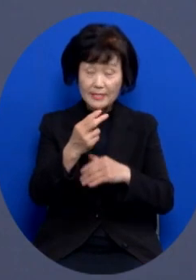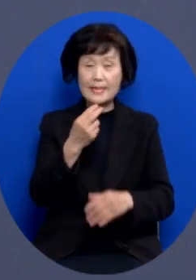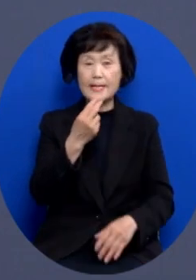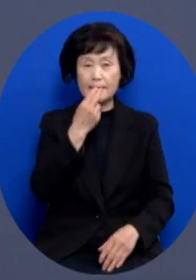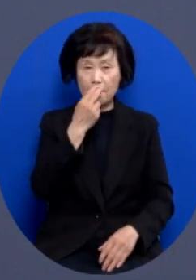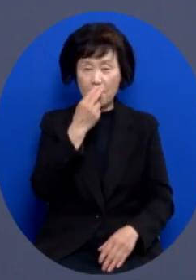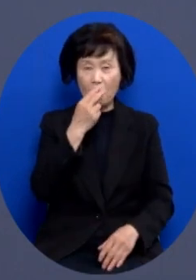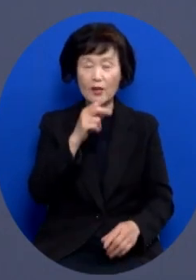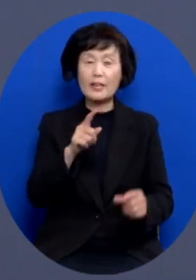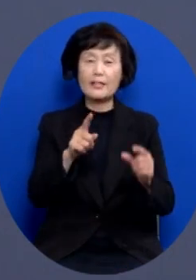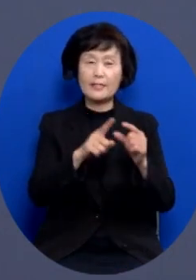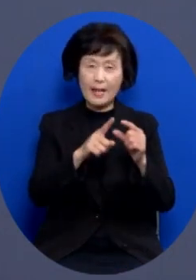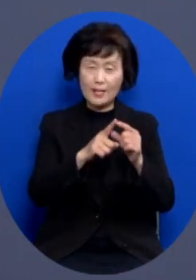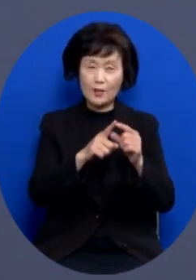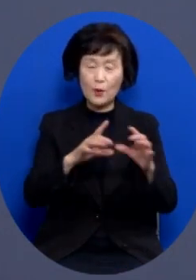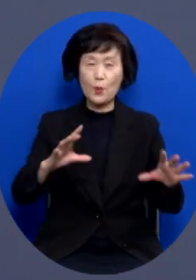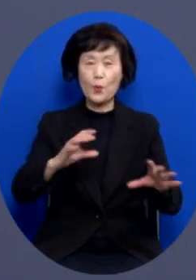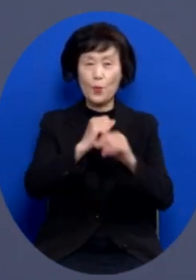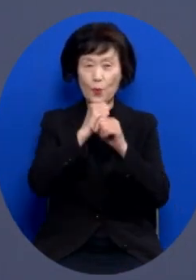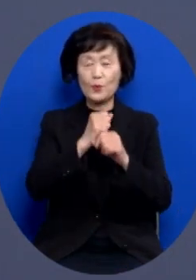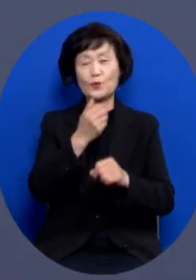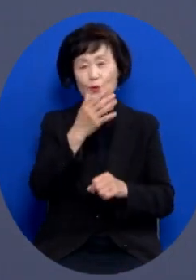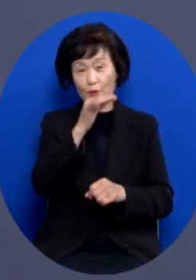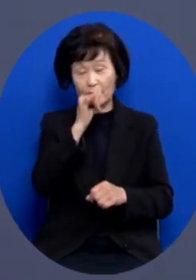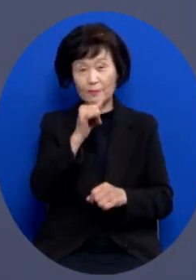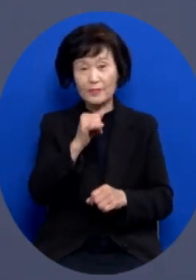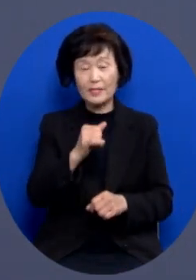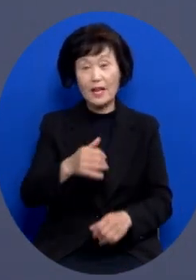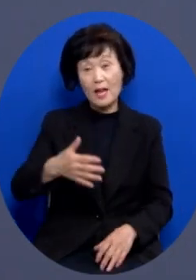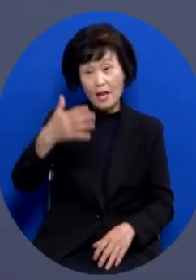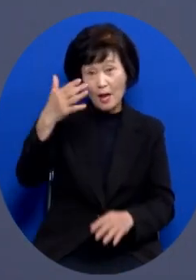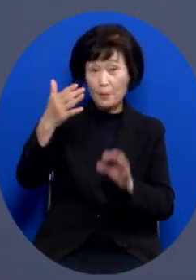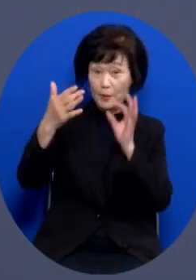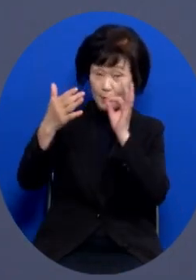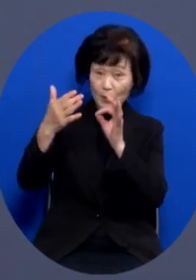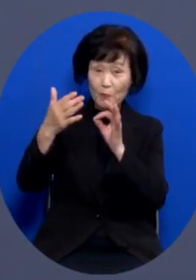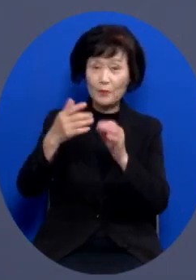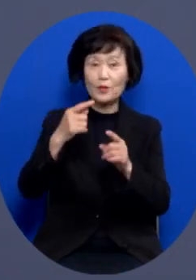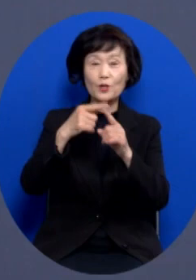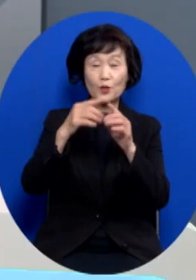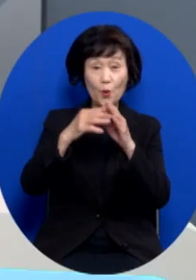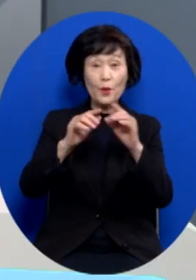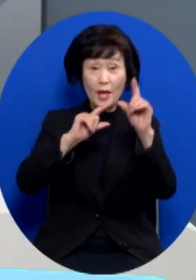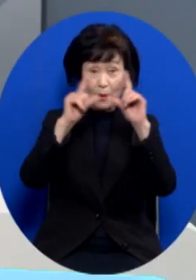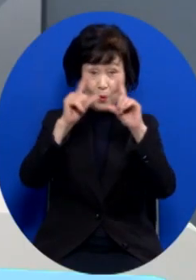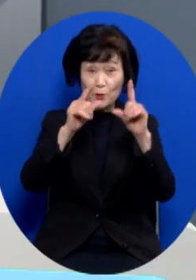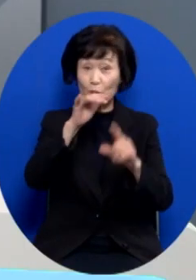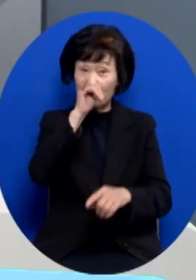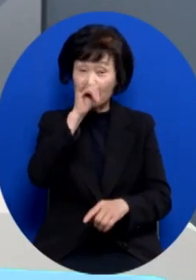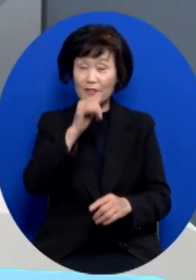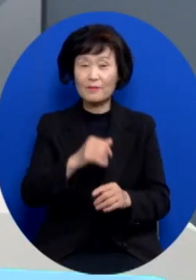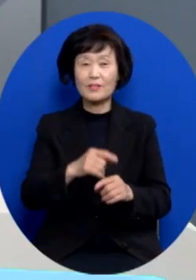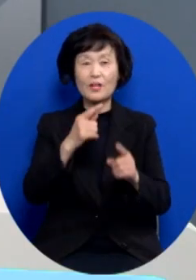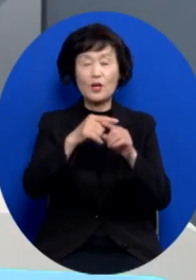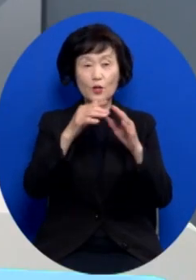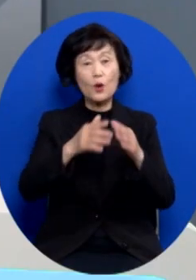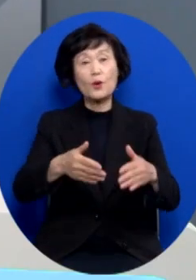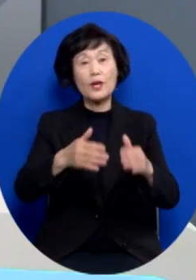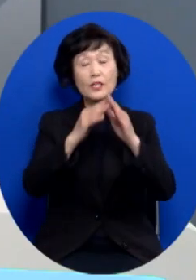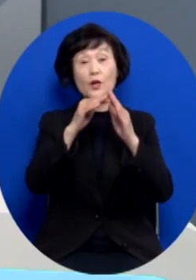생명이라는 단어로 좀 함축할 수 있을 것 같은데요 지금 화면 보시면 저에게가 나오고 있는데 저에게가 세워진